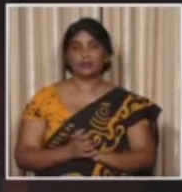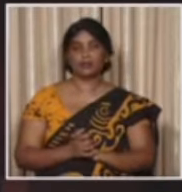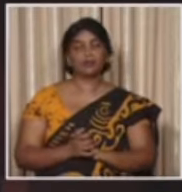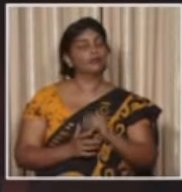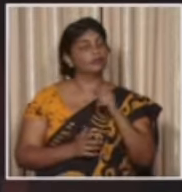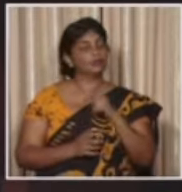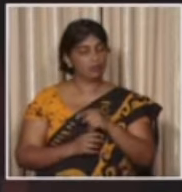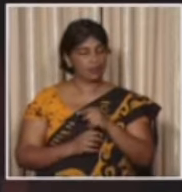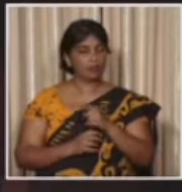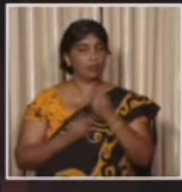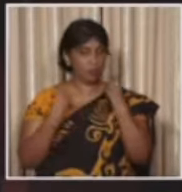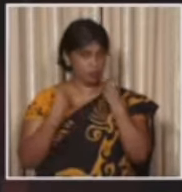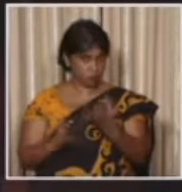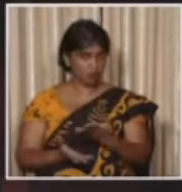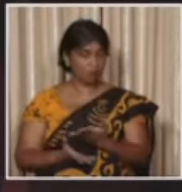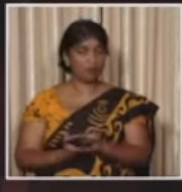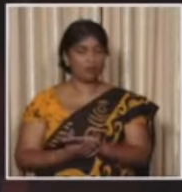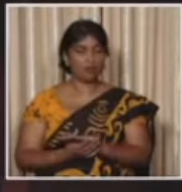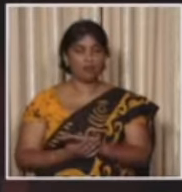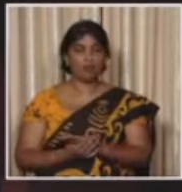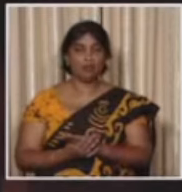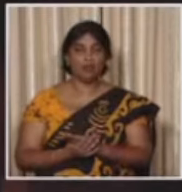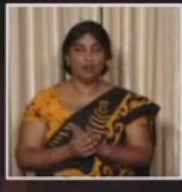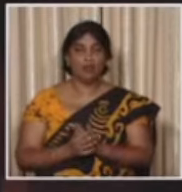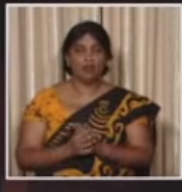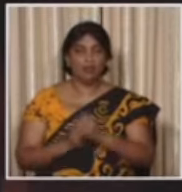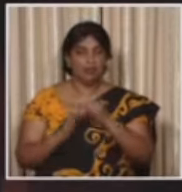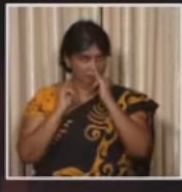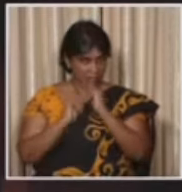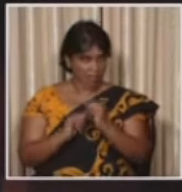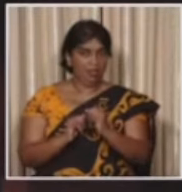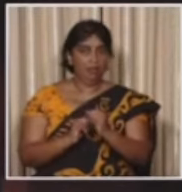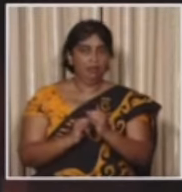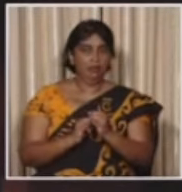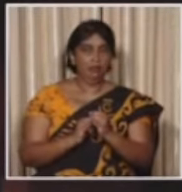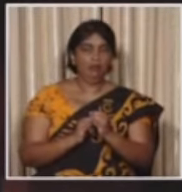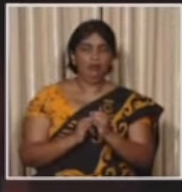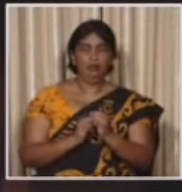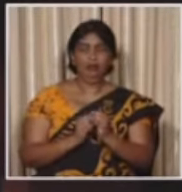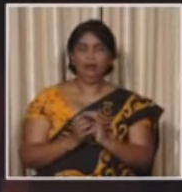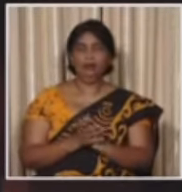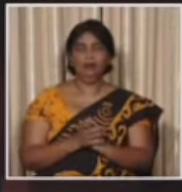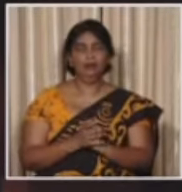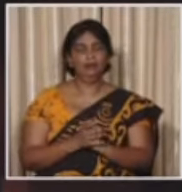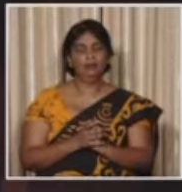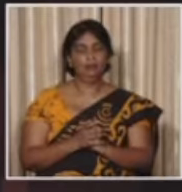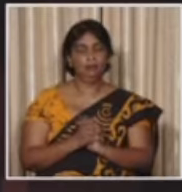ඒක අපරාධයක්ද? ඒක නරක දෙයක්ද?